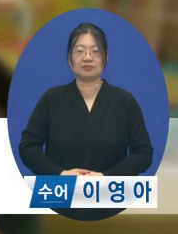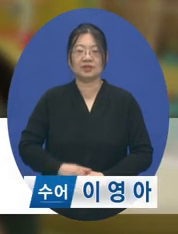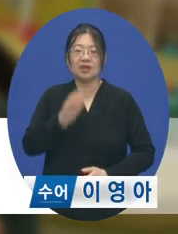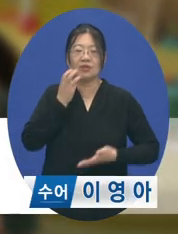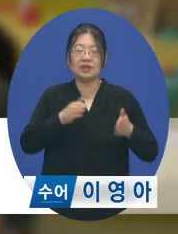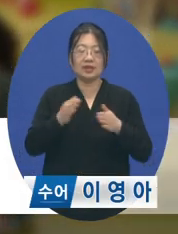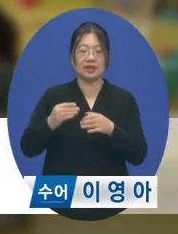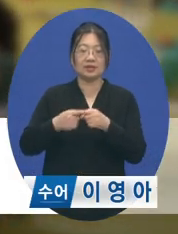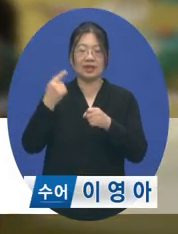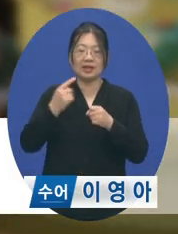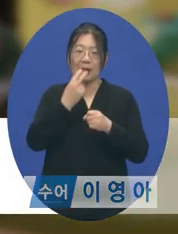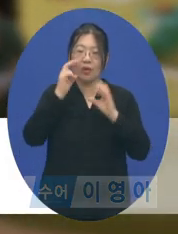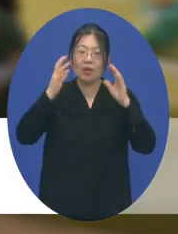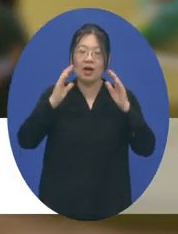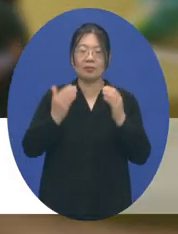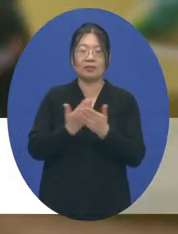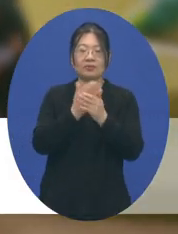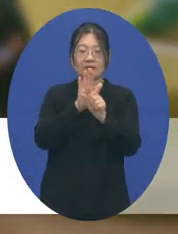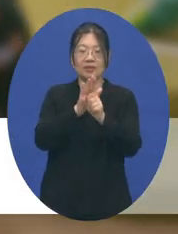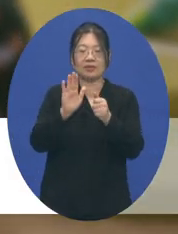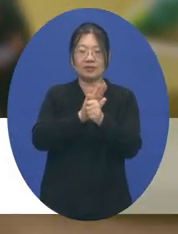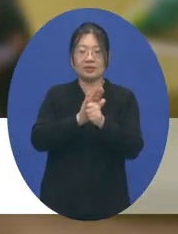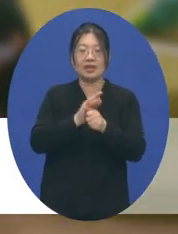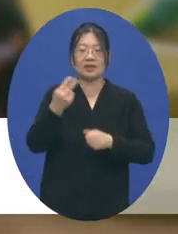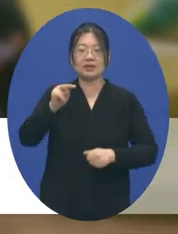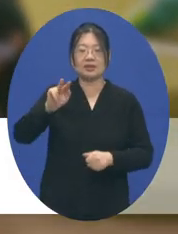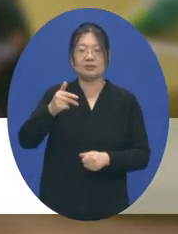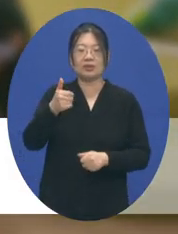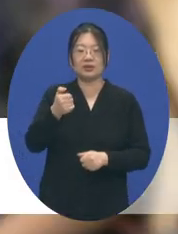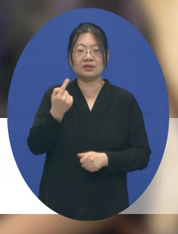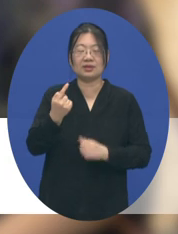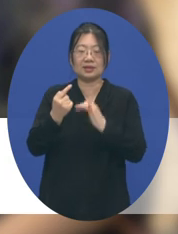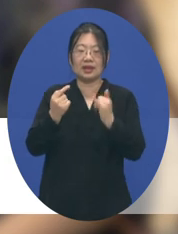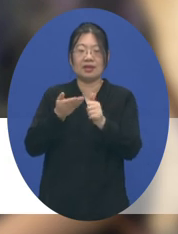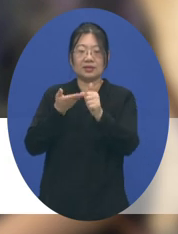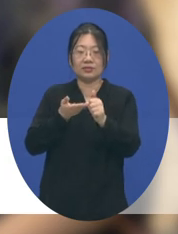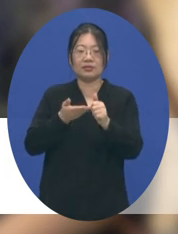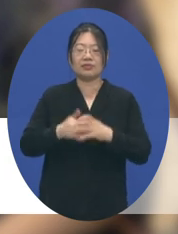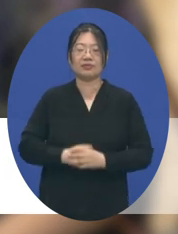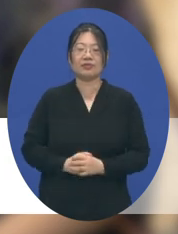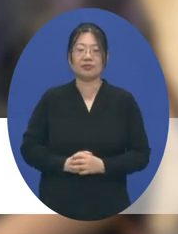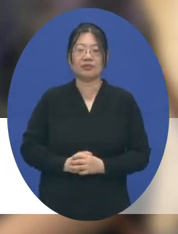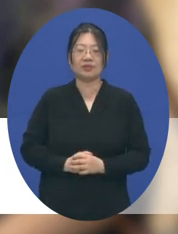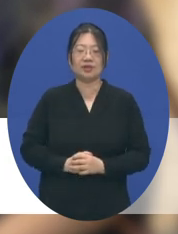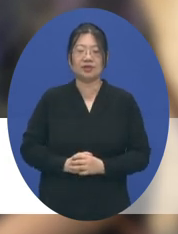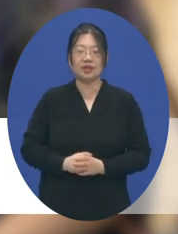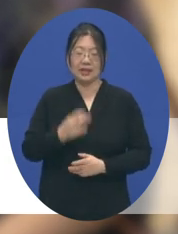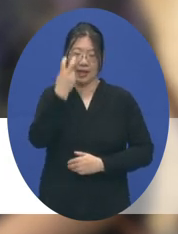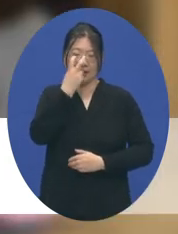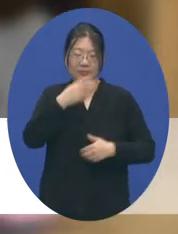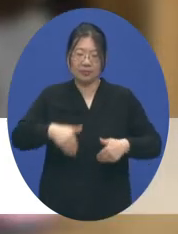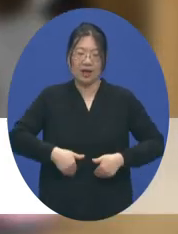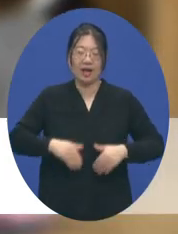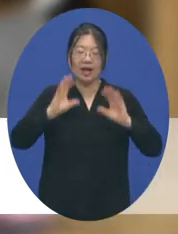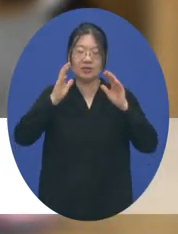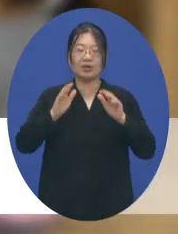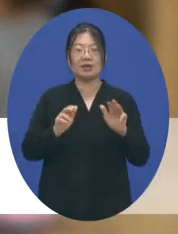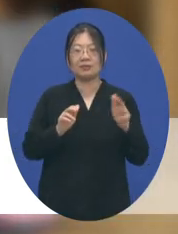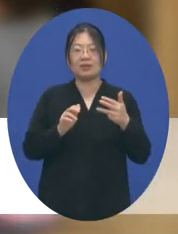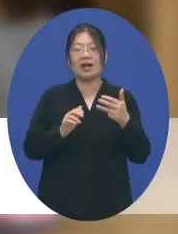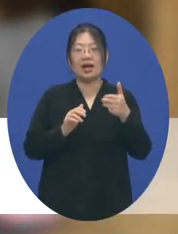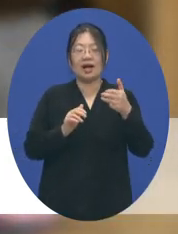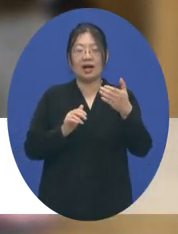경도는 지난해 영유화 발달 지원 서비스를 2700 신 한 명에게 제공하고 사후 관리가 필요한 아동 800 아